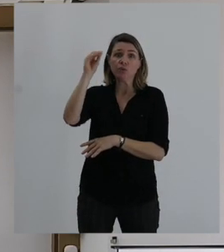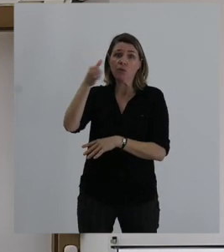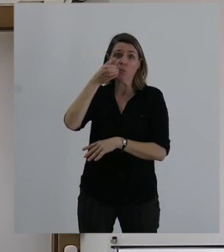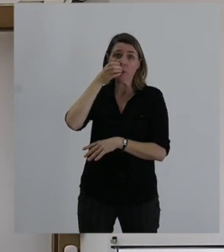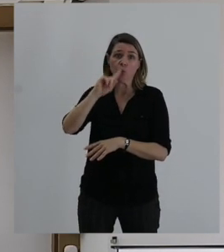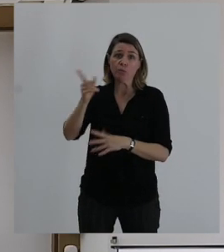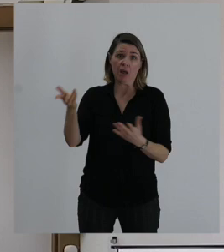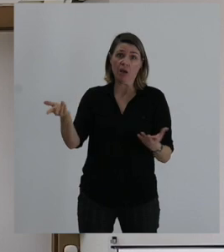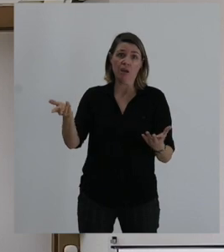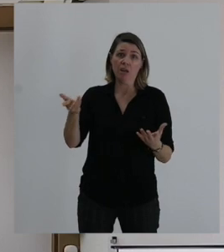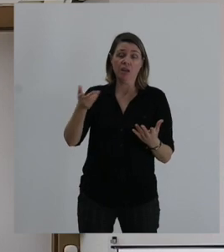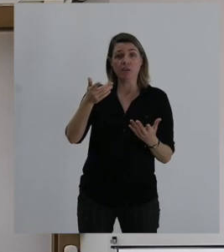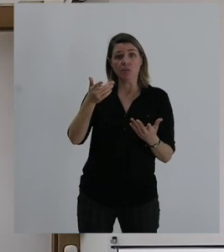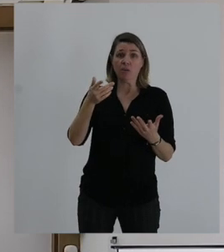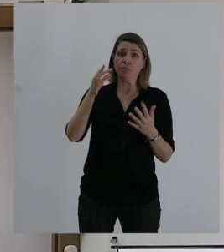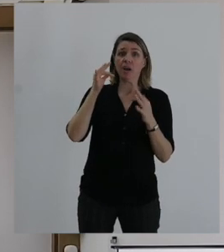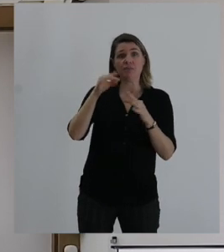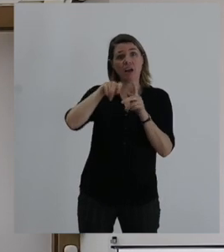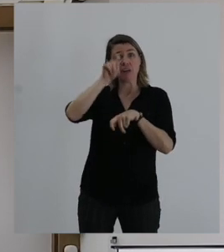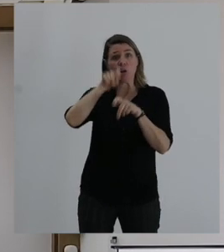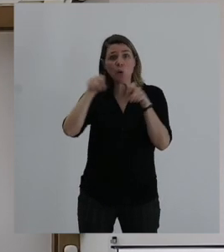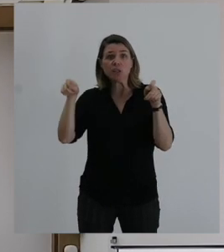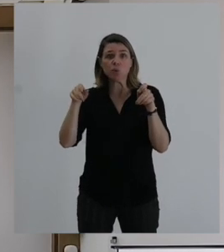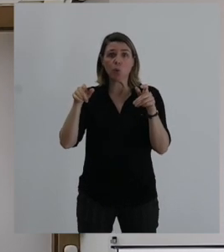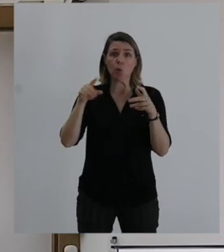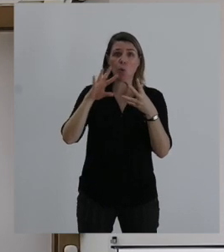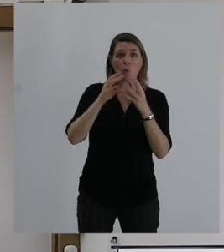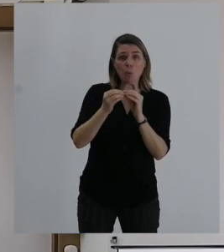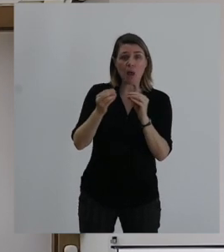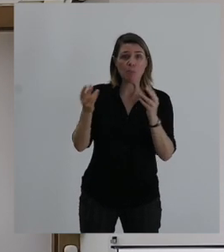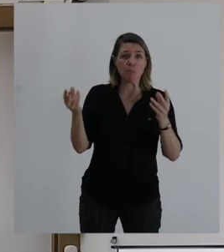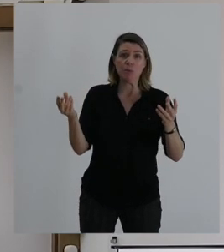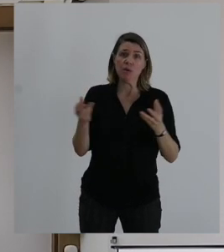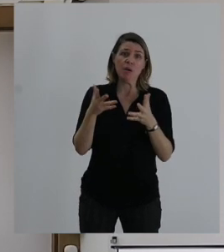surtout sur les modalités d'évaluation et tout ce problème